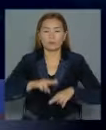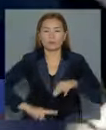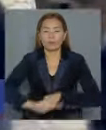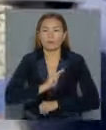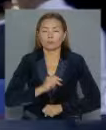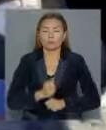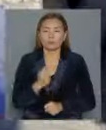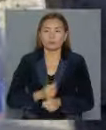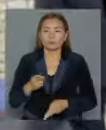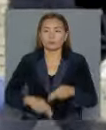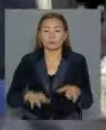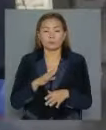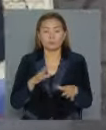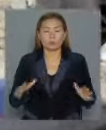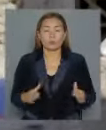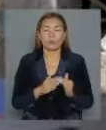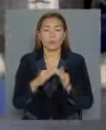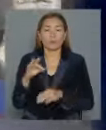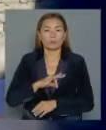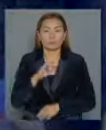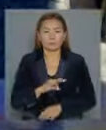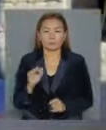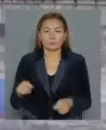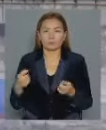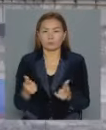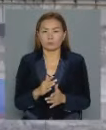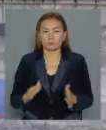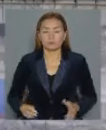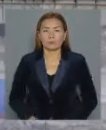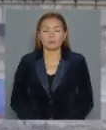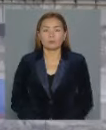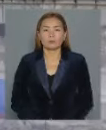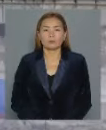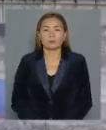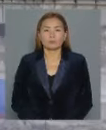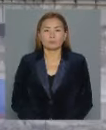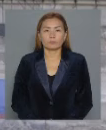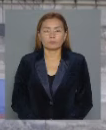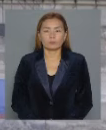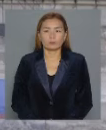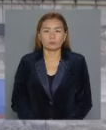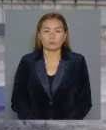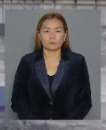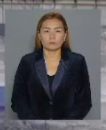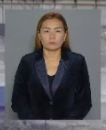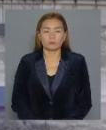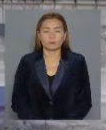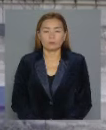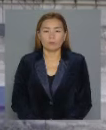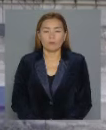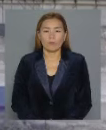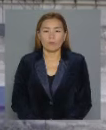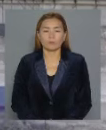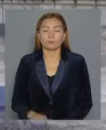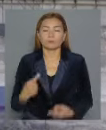монтаж жұмыстары аяқталмаған және тұрғын үйді пайдалануға беру дайын емес болып шықты. Тұрғын үй құрылысына үлесті қасу заңына сәйкес